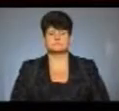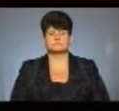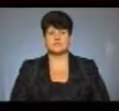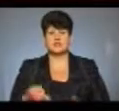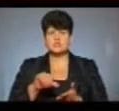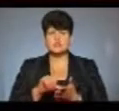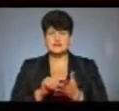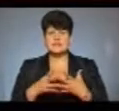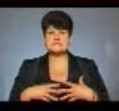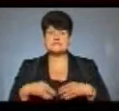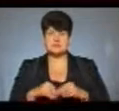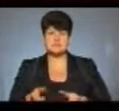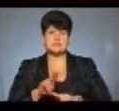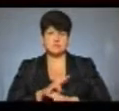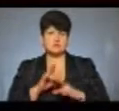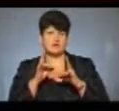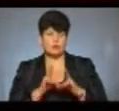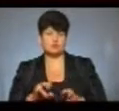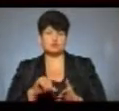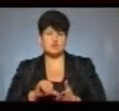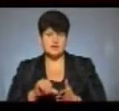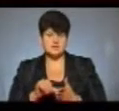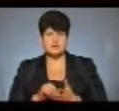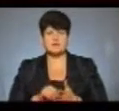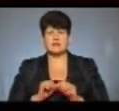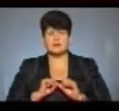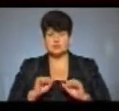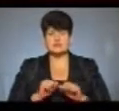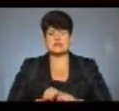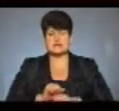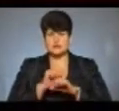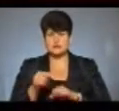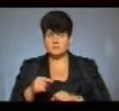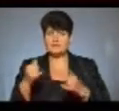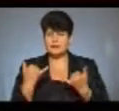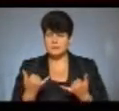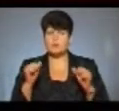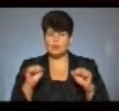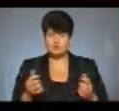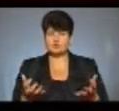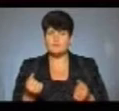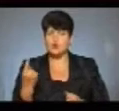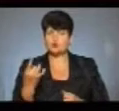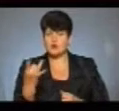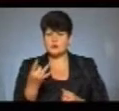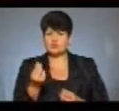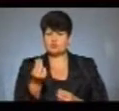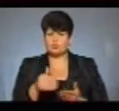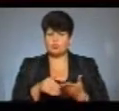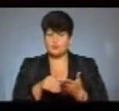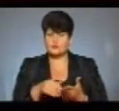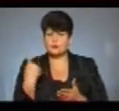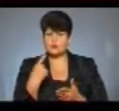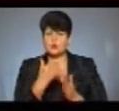Члени сімей загиблих або травмованих учасників Революції Гідності з Тернопільщини тепер можуть отримувати одноразову грошову допомогу за